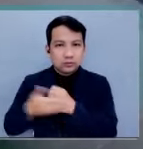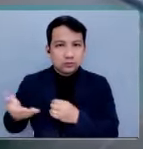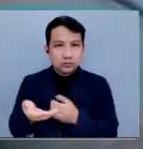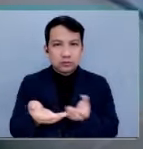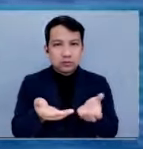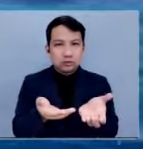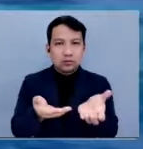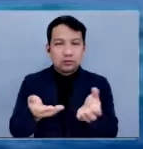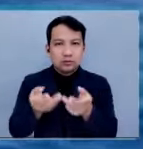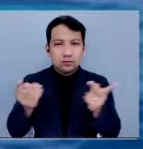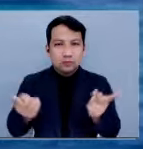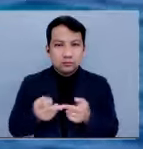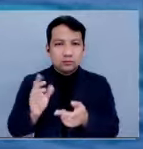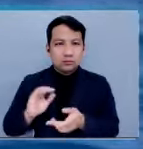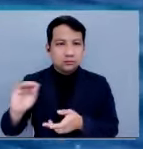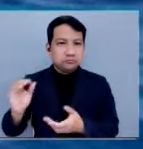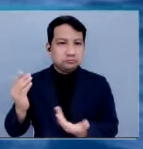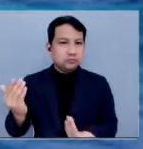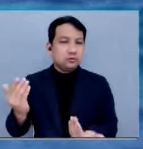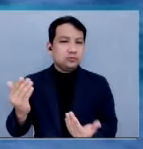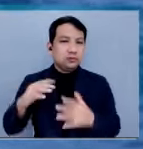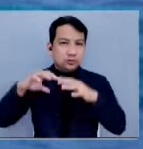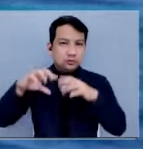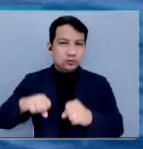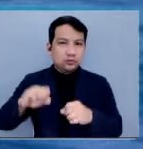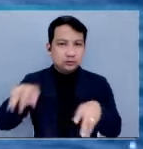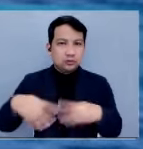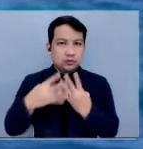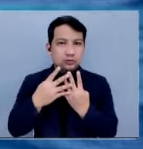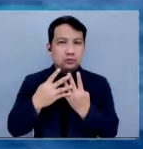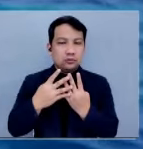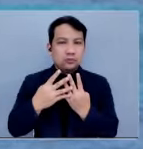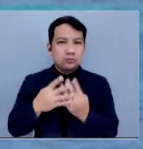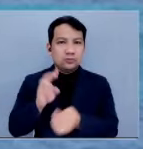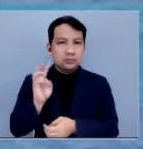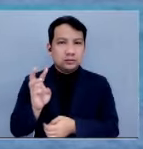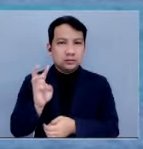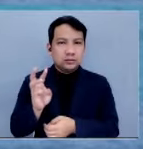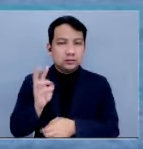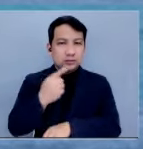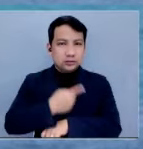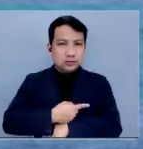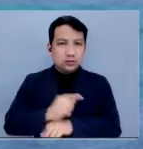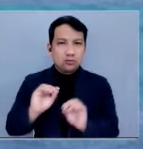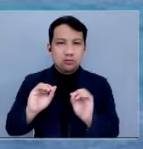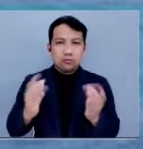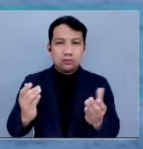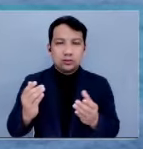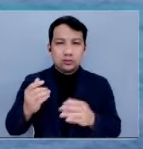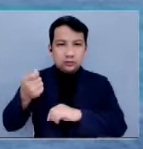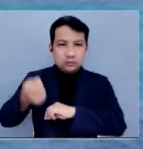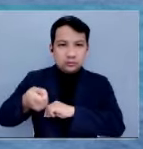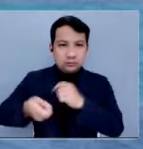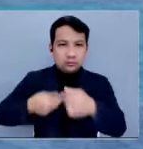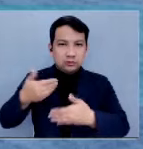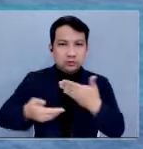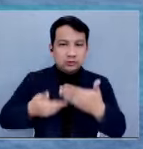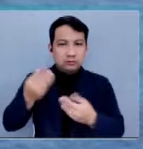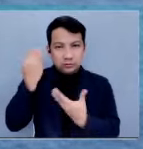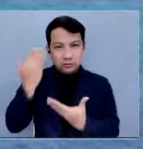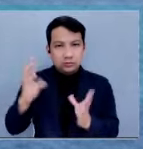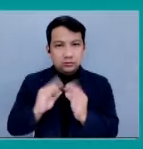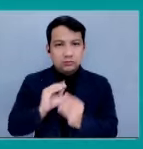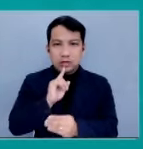teritoryo umano nila ikukulong ang mga mahuhuli ng hanggang 6 na araw ng walang paglilitis kin din na ito ng ilang